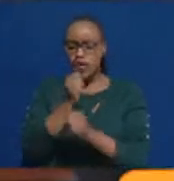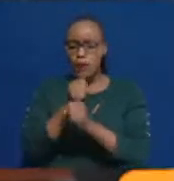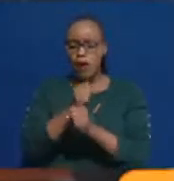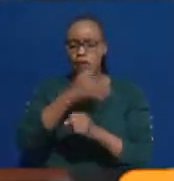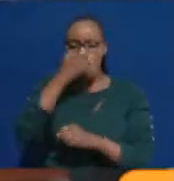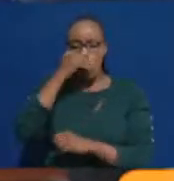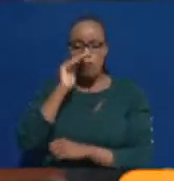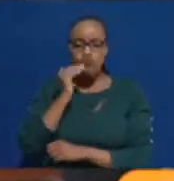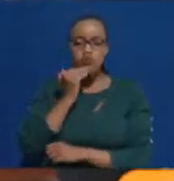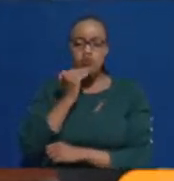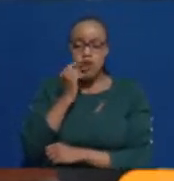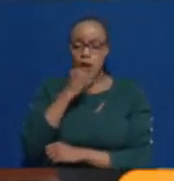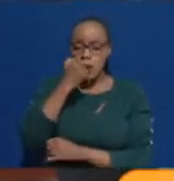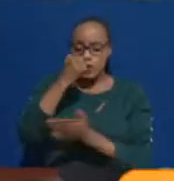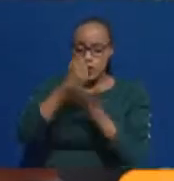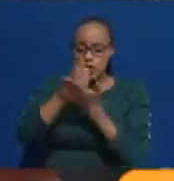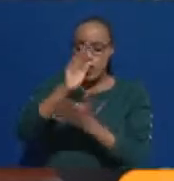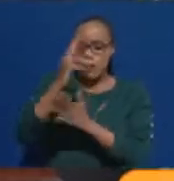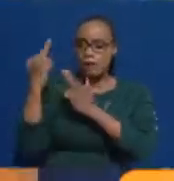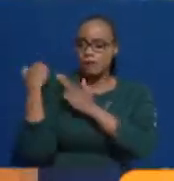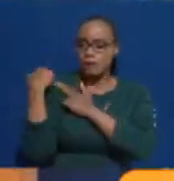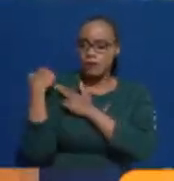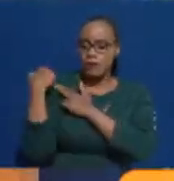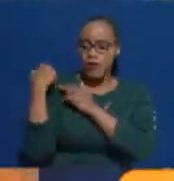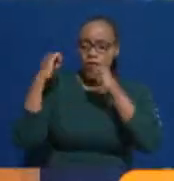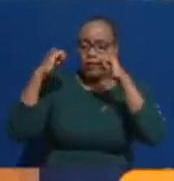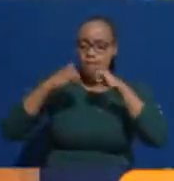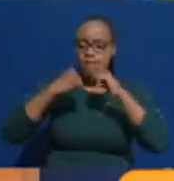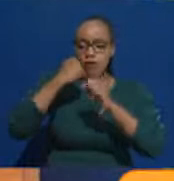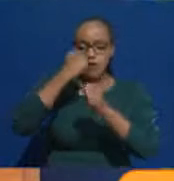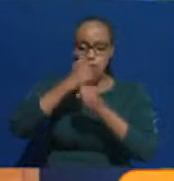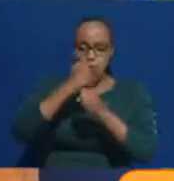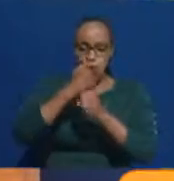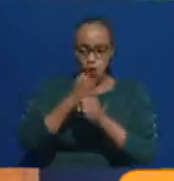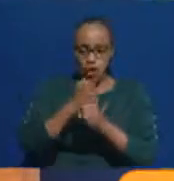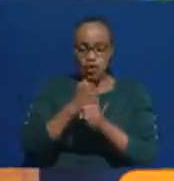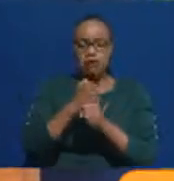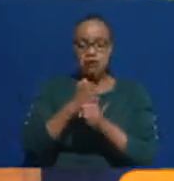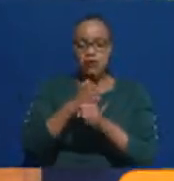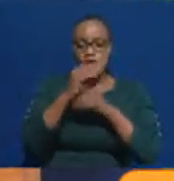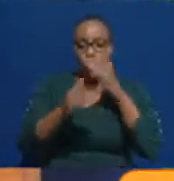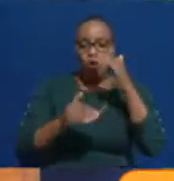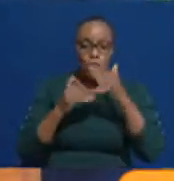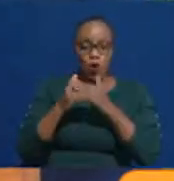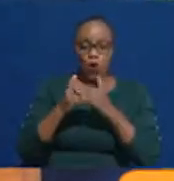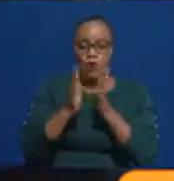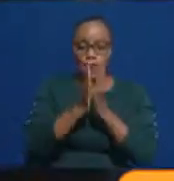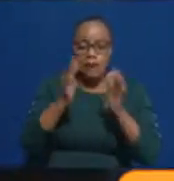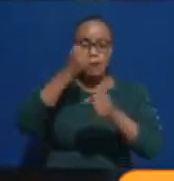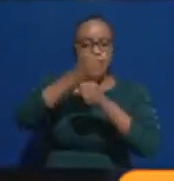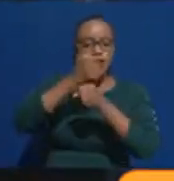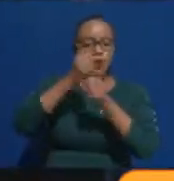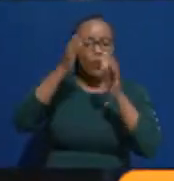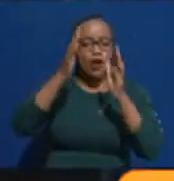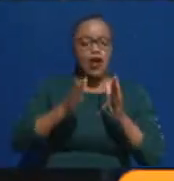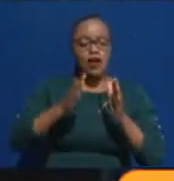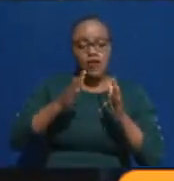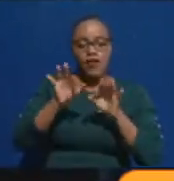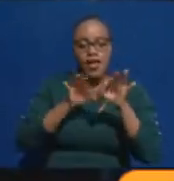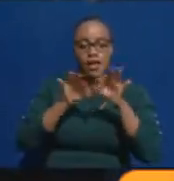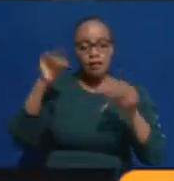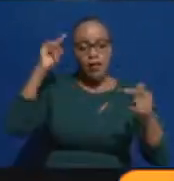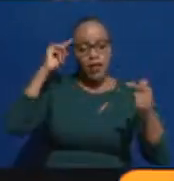Musalia Mudavadi, ambaye afisi yake inasimamia mikataba ya utendakazi wa wafanyikazi wote wa umma, akielezea lengo